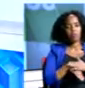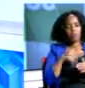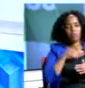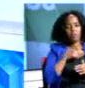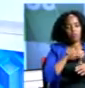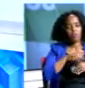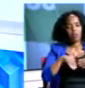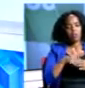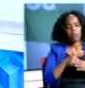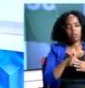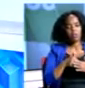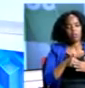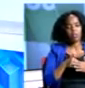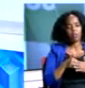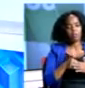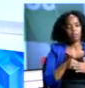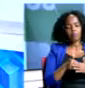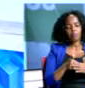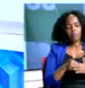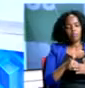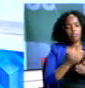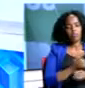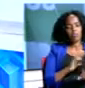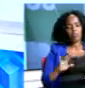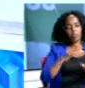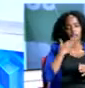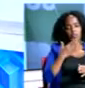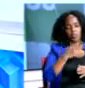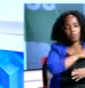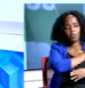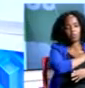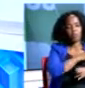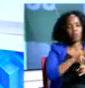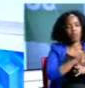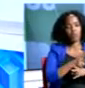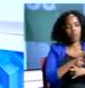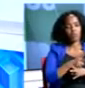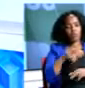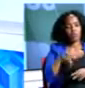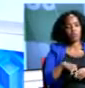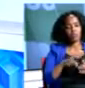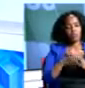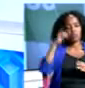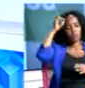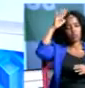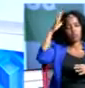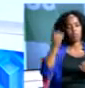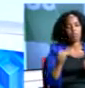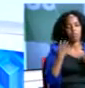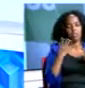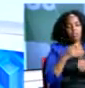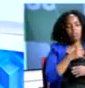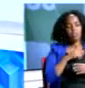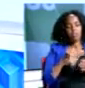akka waliigalaatti barbaachisaa miti jennetu amanna akka ogeessaatti of eeggannootu barbaachisaadha. Amanamoota baay'ee miidhaa kan jiru